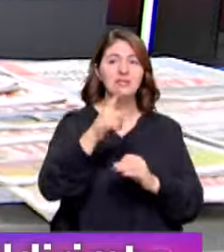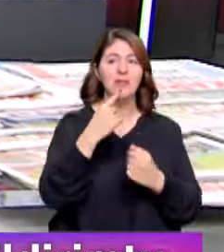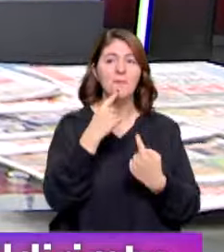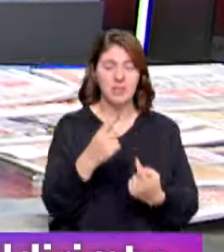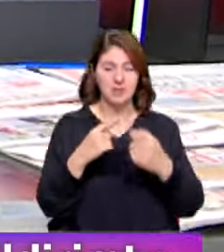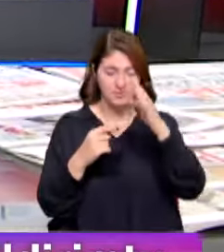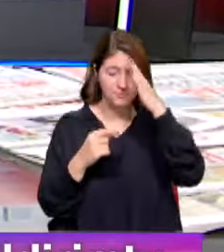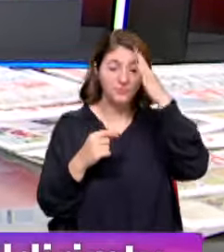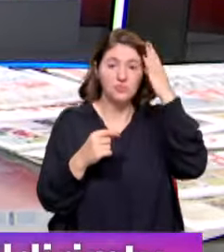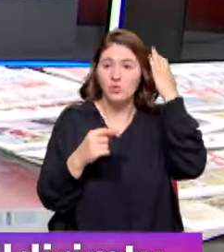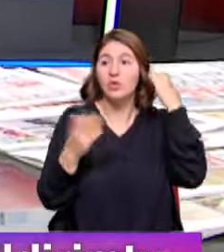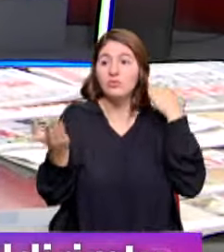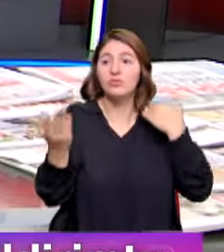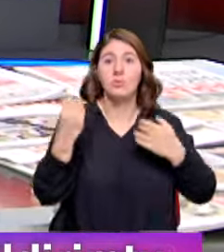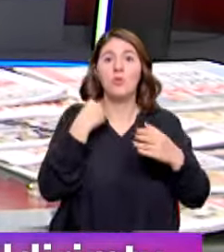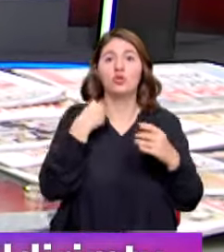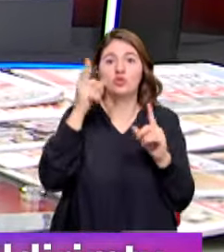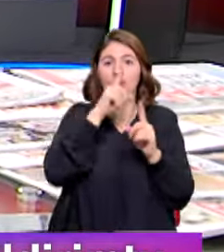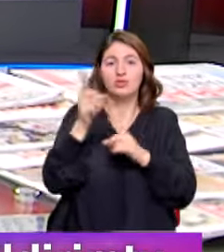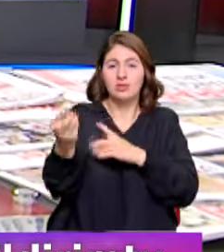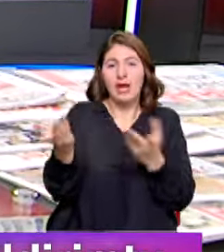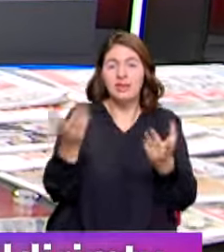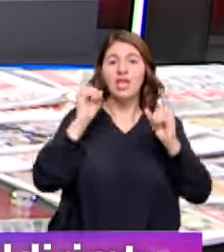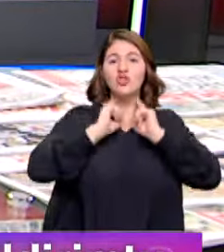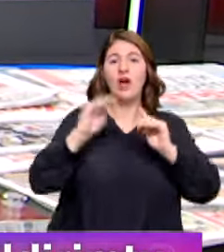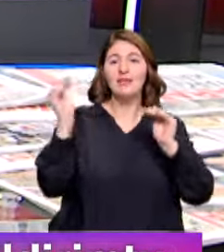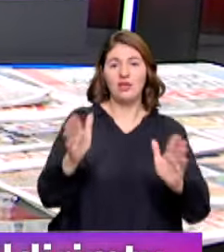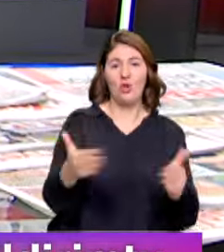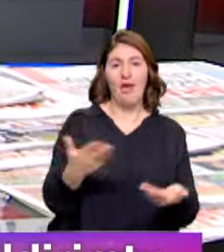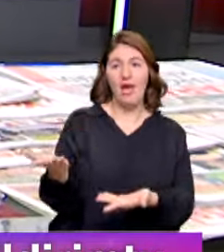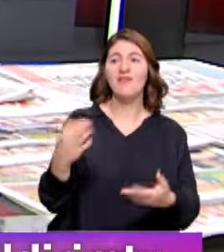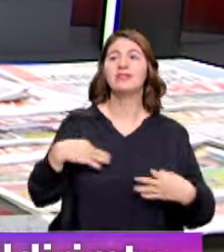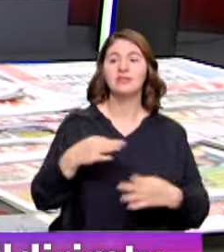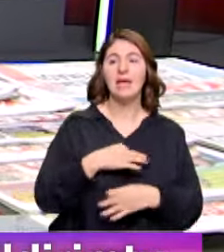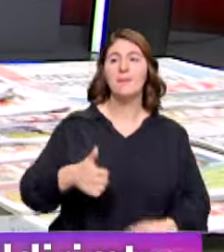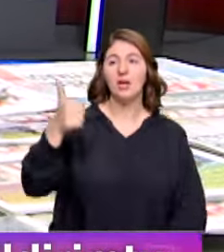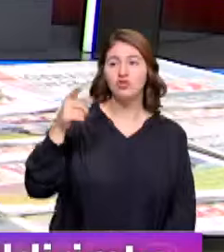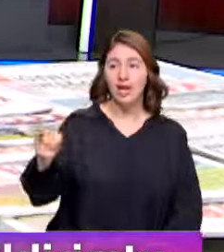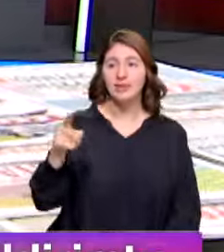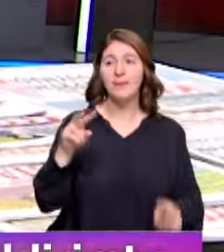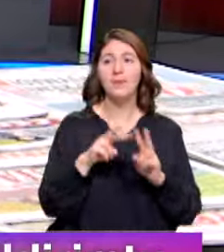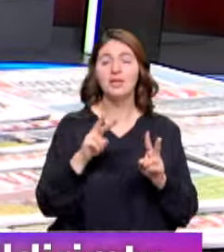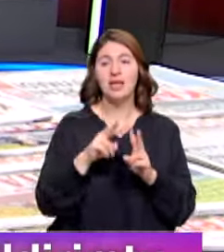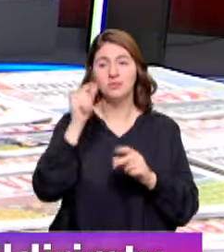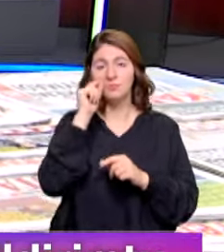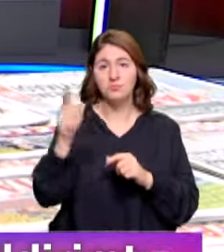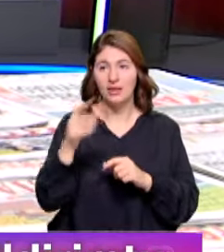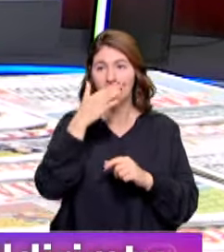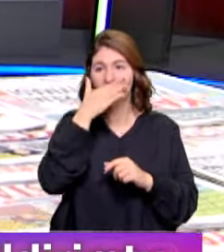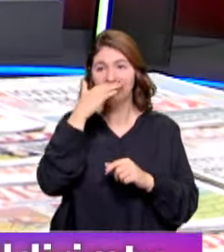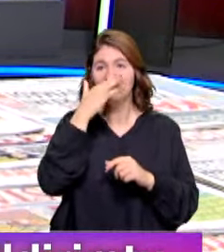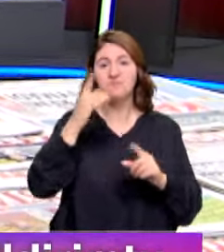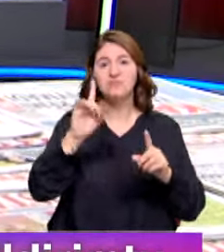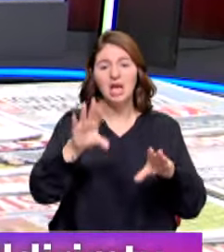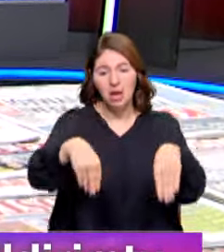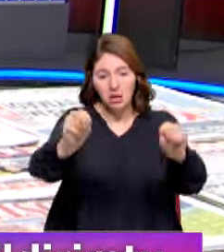sizlerle paylaşmıştık. Çünkü borçları sebebiyle icra gelmişti ve Sayın Başkan Menderes Dal Beyefendi altta